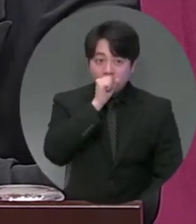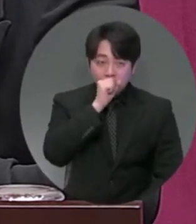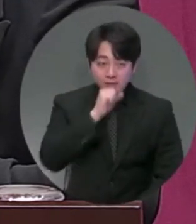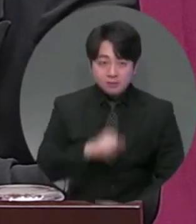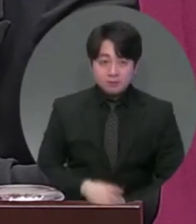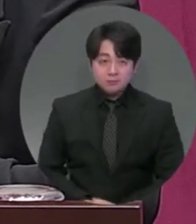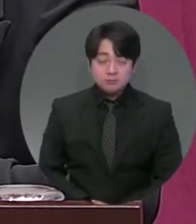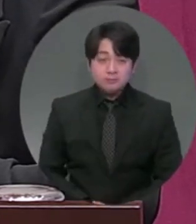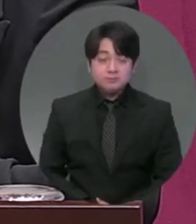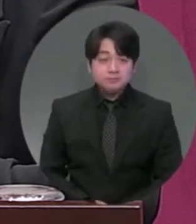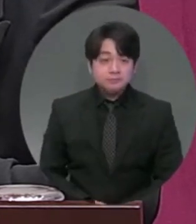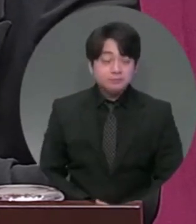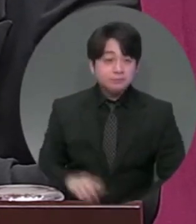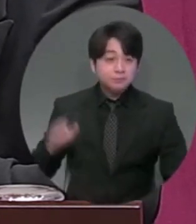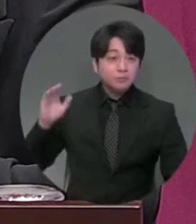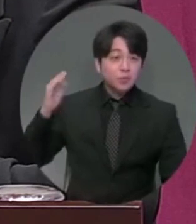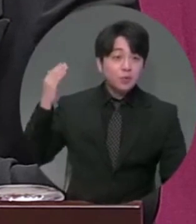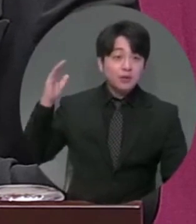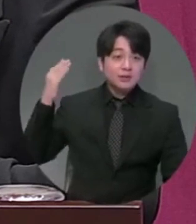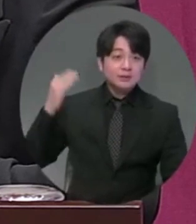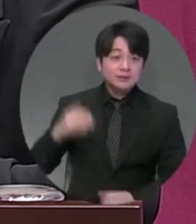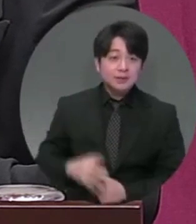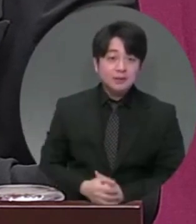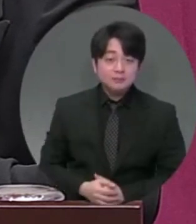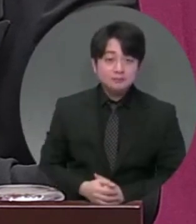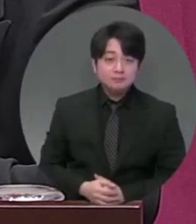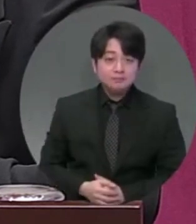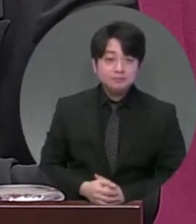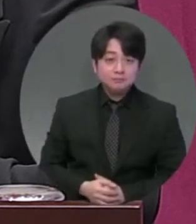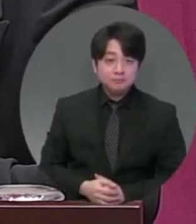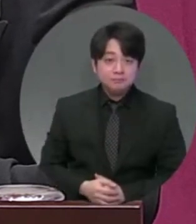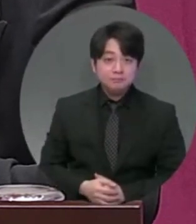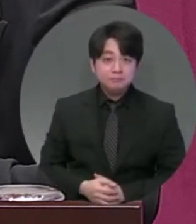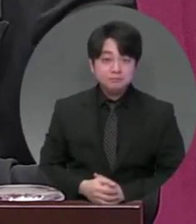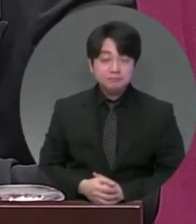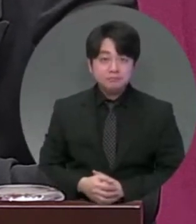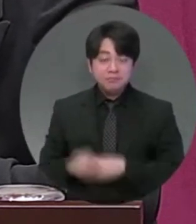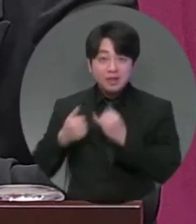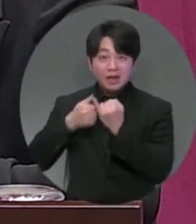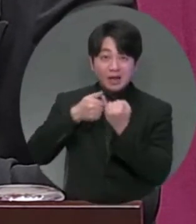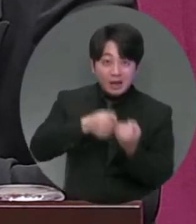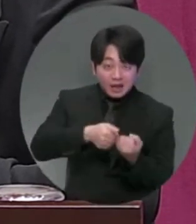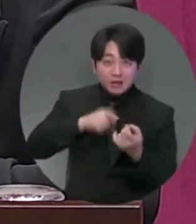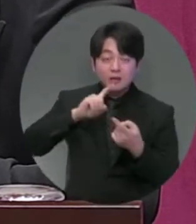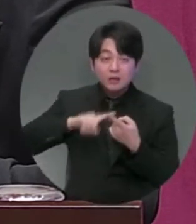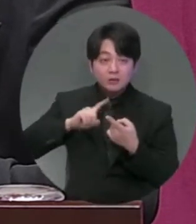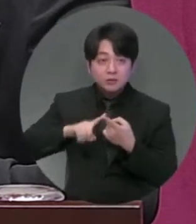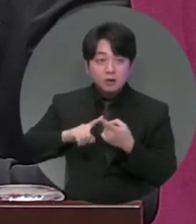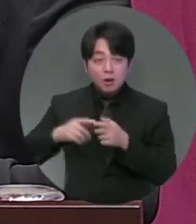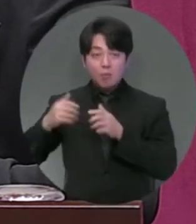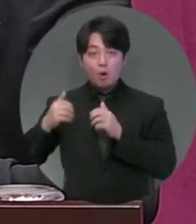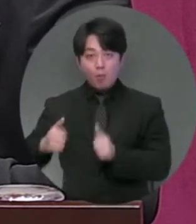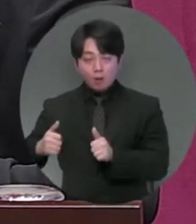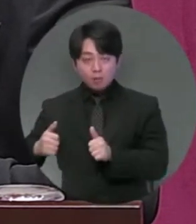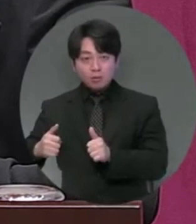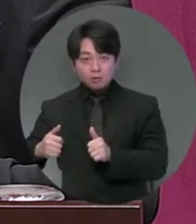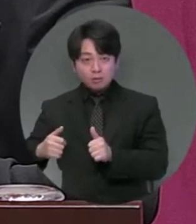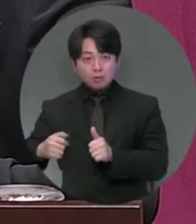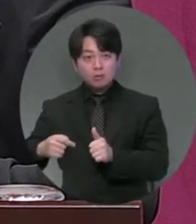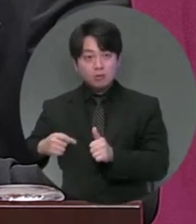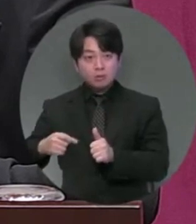쌓이는 판결에 대해서는 어떻게 생각하십니까 이미 법원이 폭행협박보다 동의 여부에 따라 강간을 판단하는 점들이에요